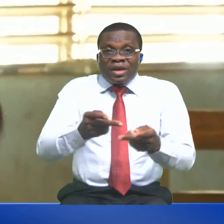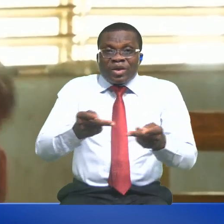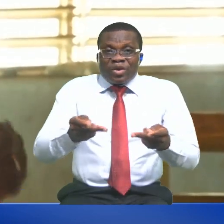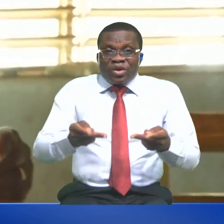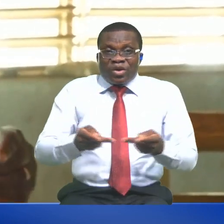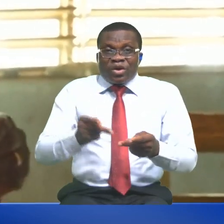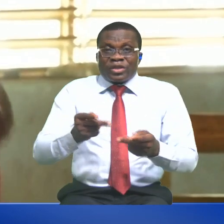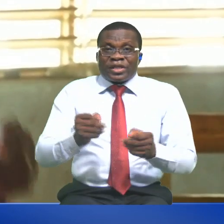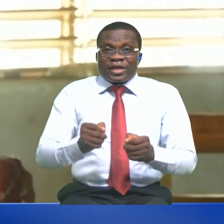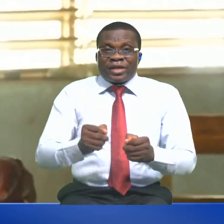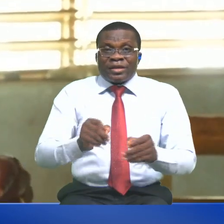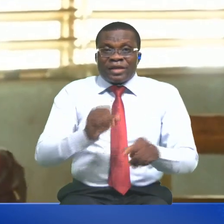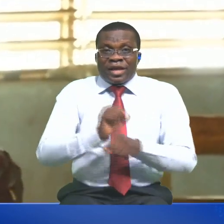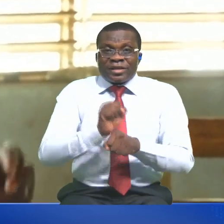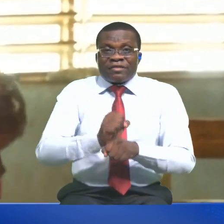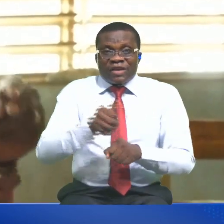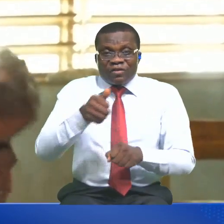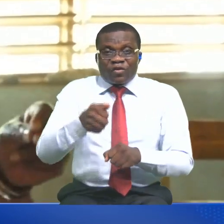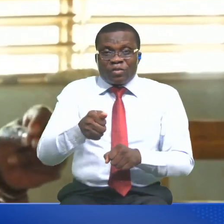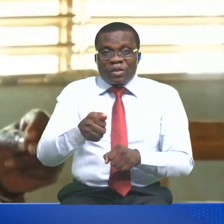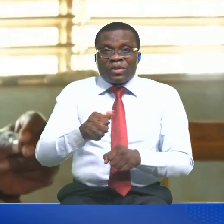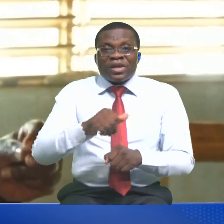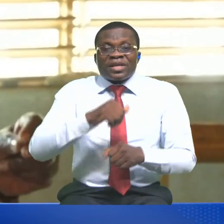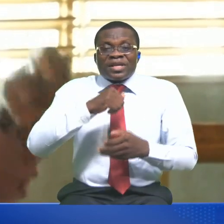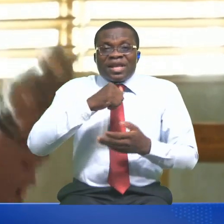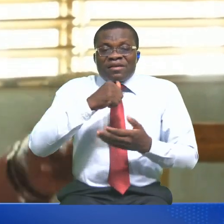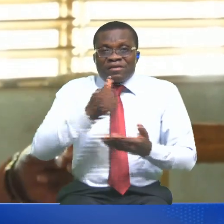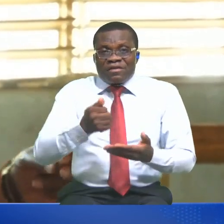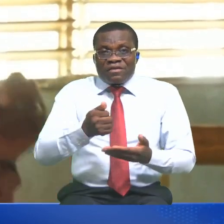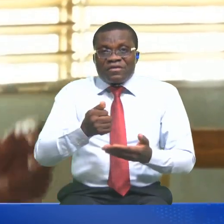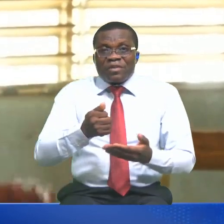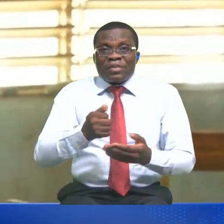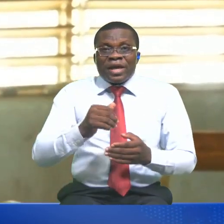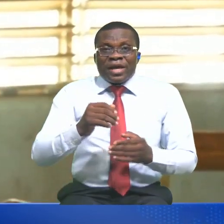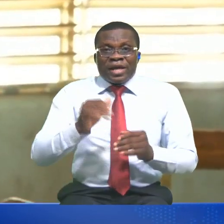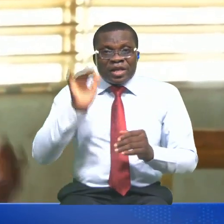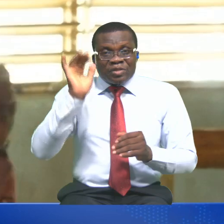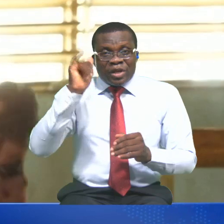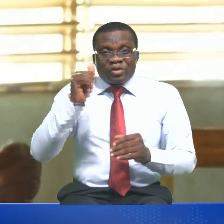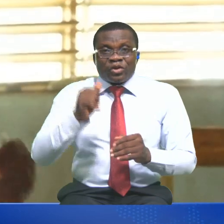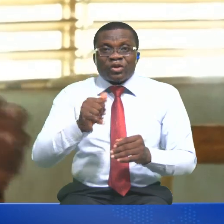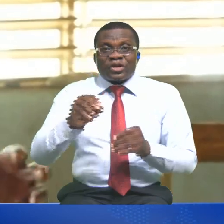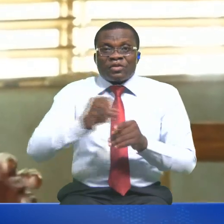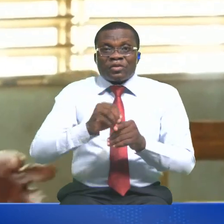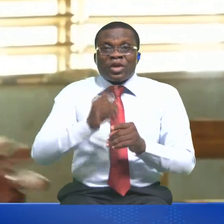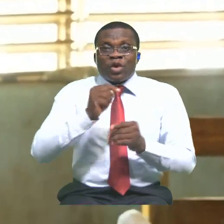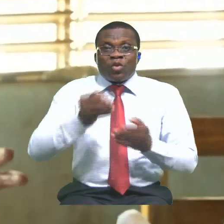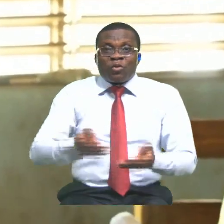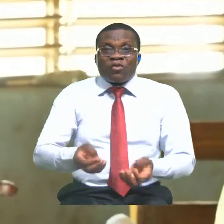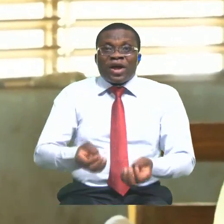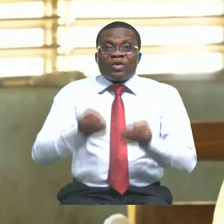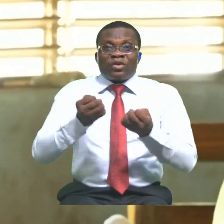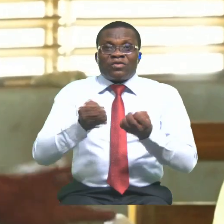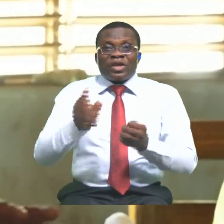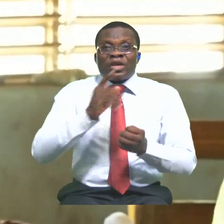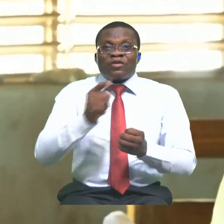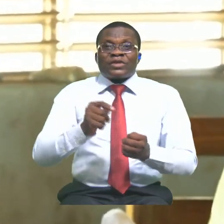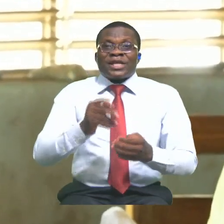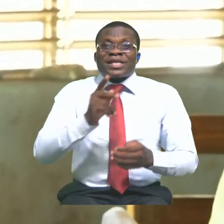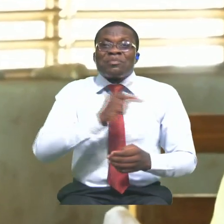à entretenir vous-même, qui n'avez pas une chèvre à entretenir ou une vache, vous êtes des